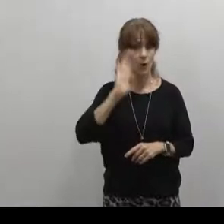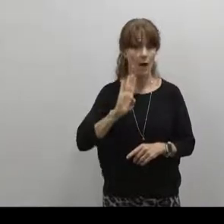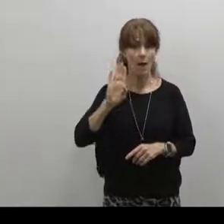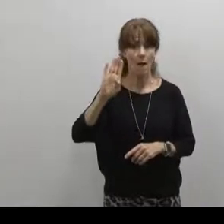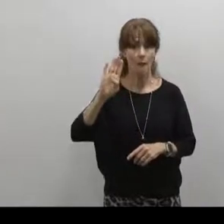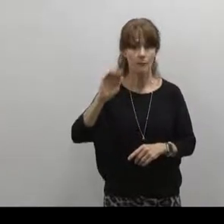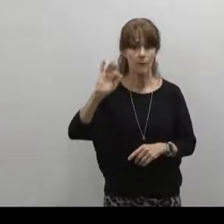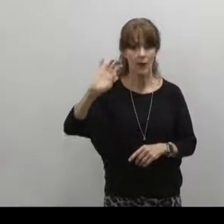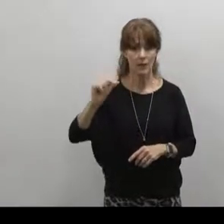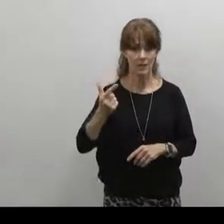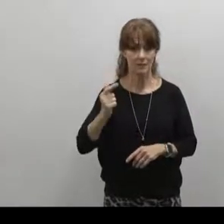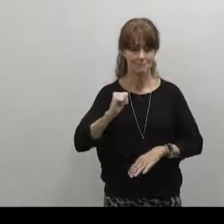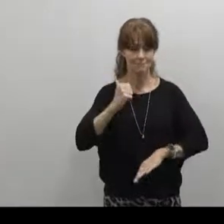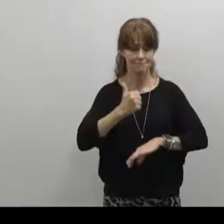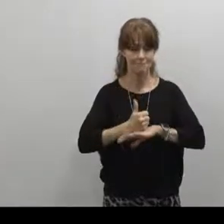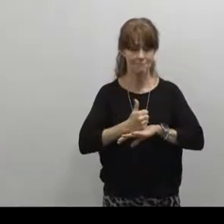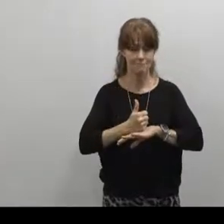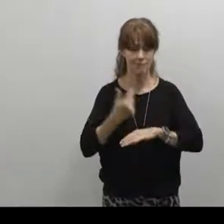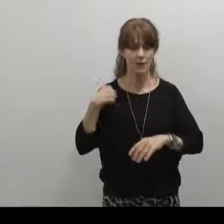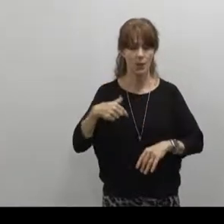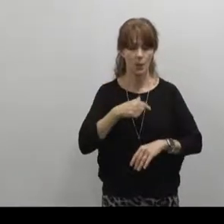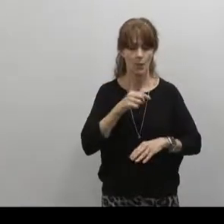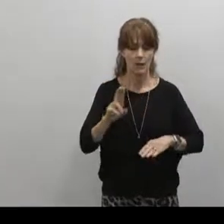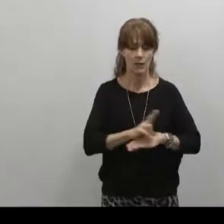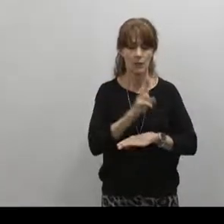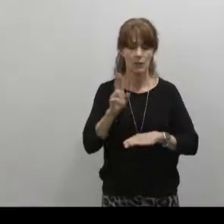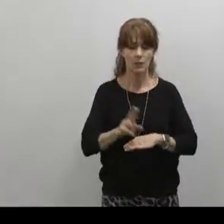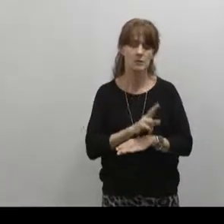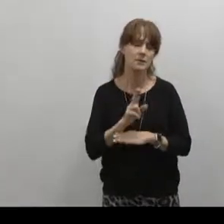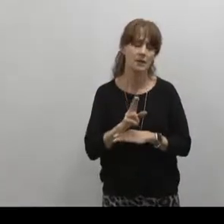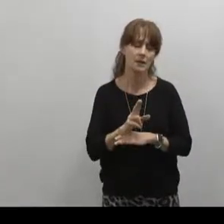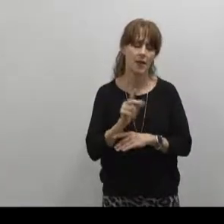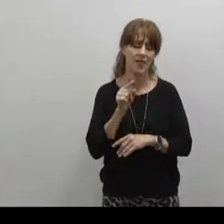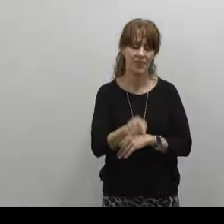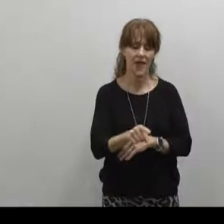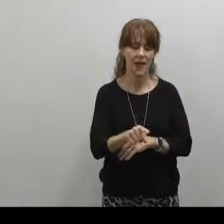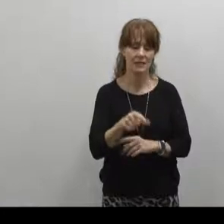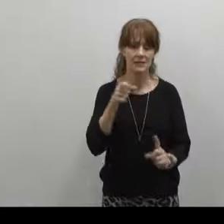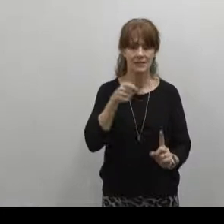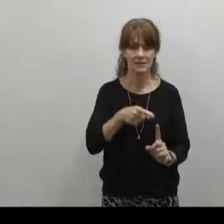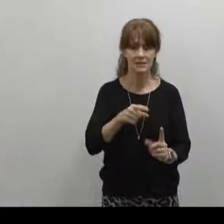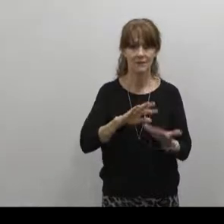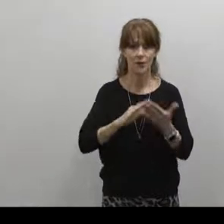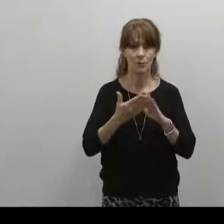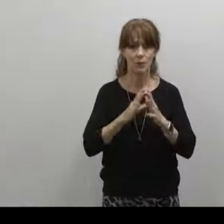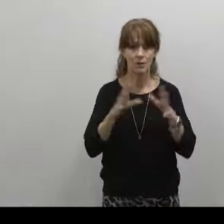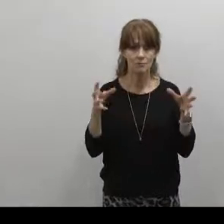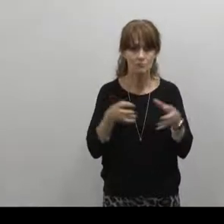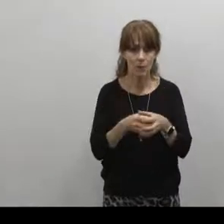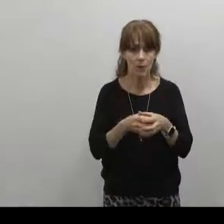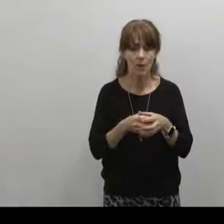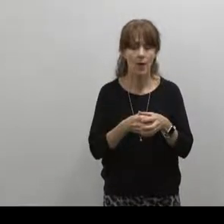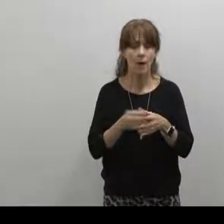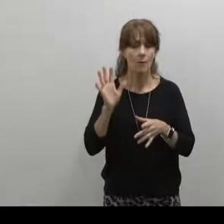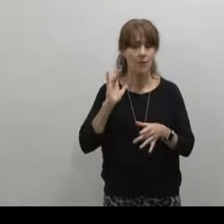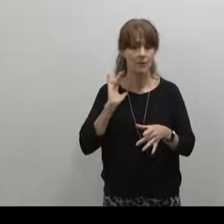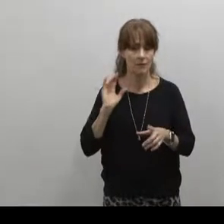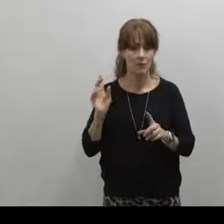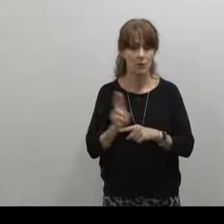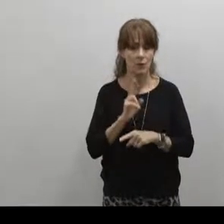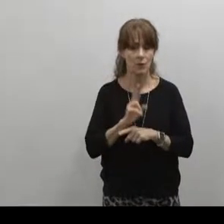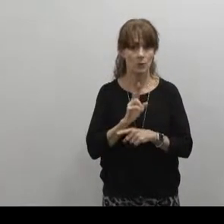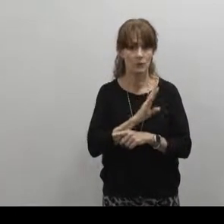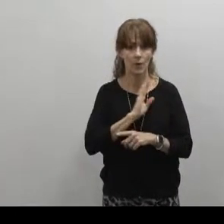dương miền khơi rụp hiệp brown này nữa cái này chữ ca ca để chả nào được bọc nhầm chấm phù site nưng